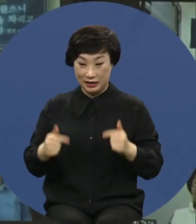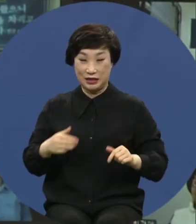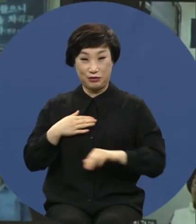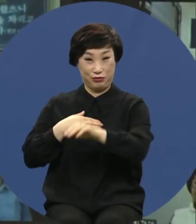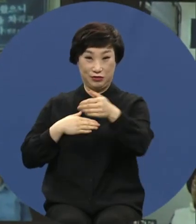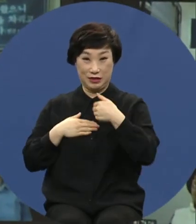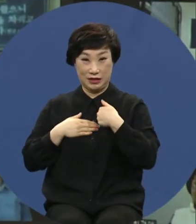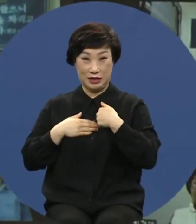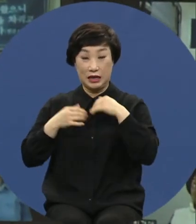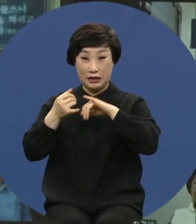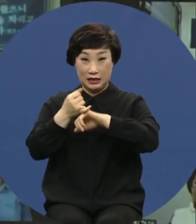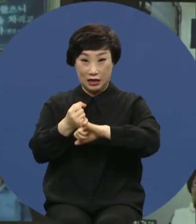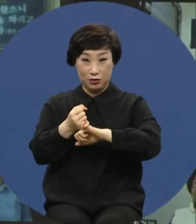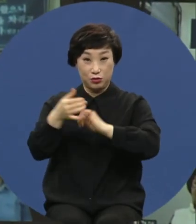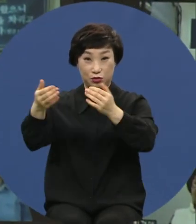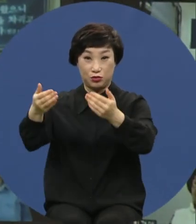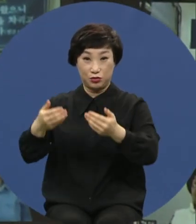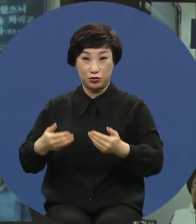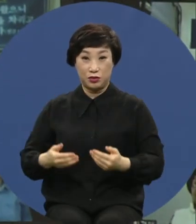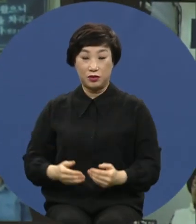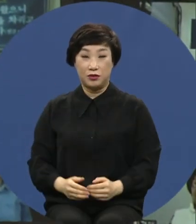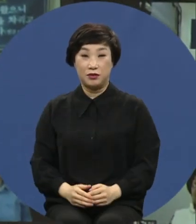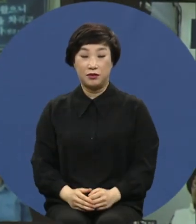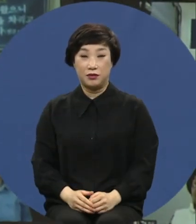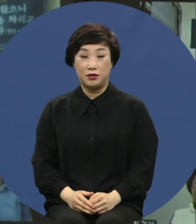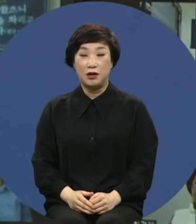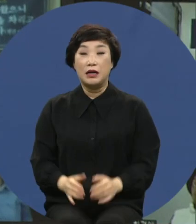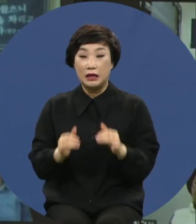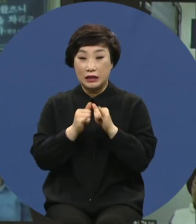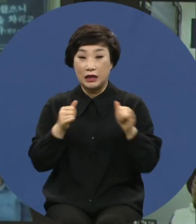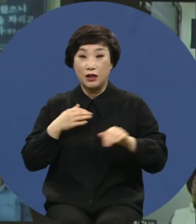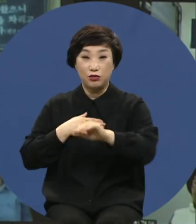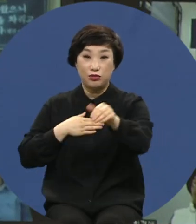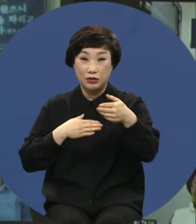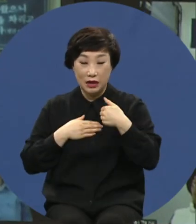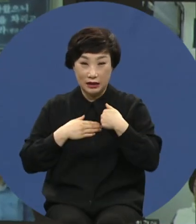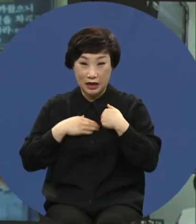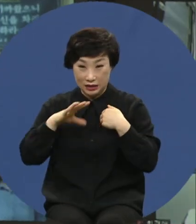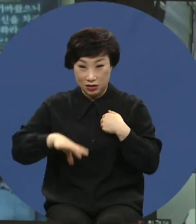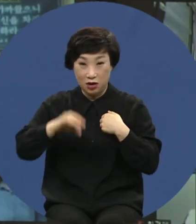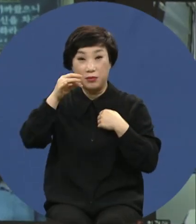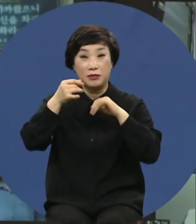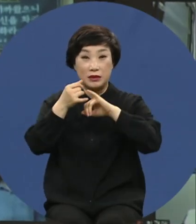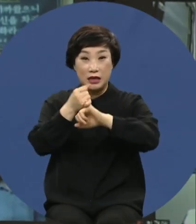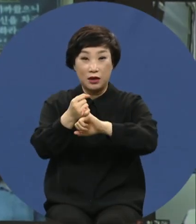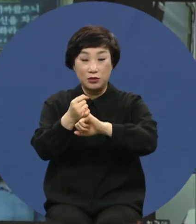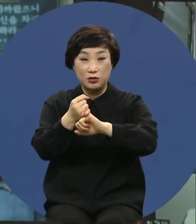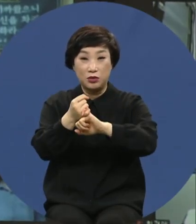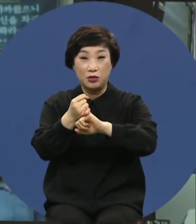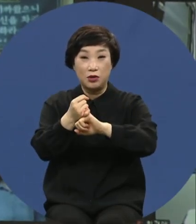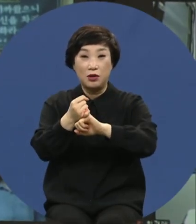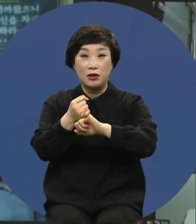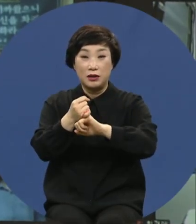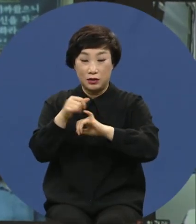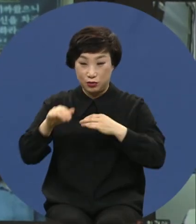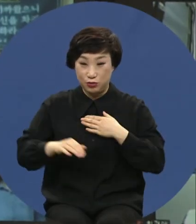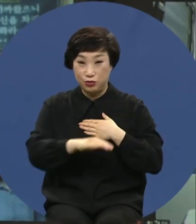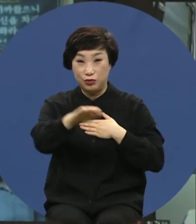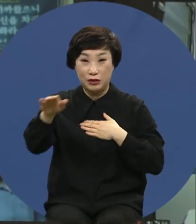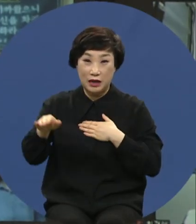언제든지 약속을 하셨는데 우리 인간에게 첫 번째 한 약속을